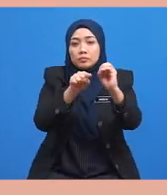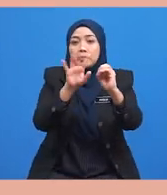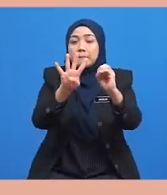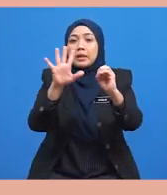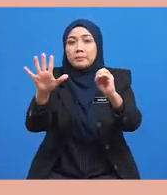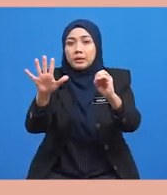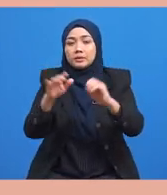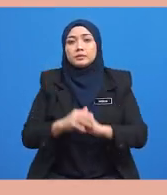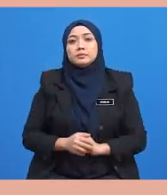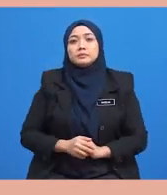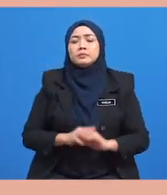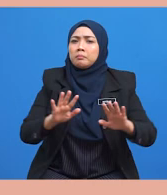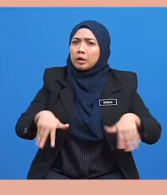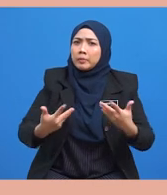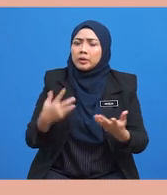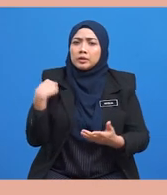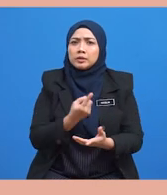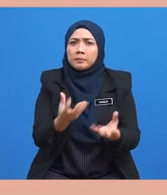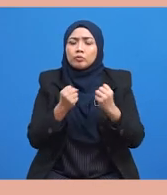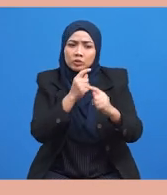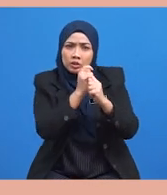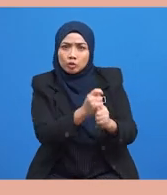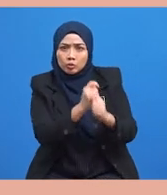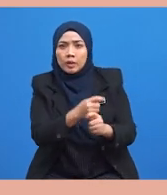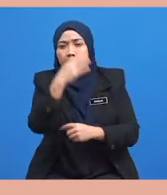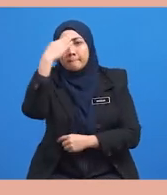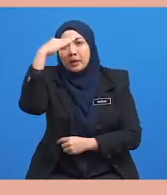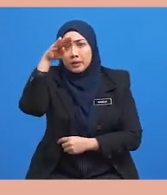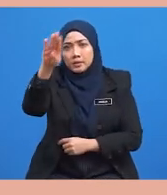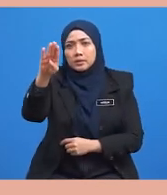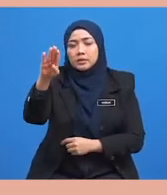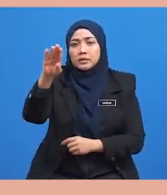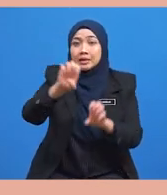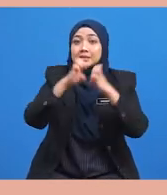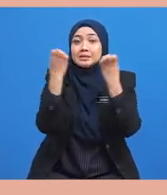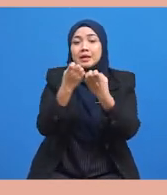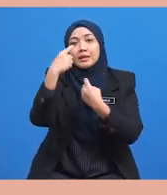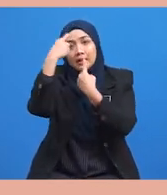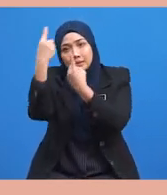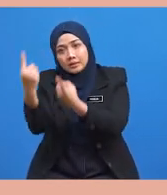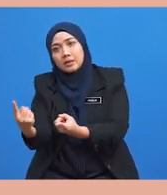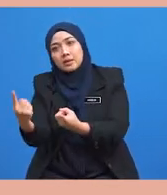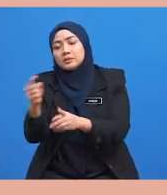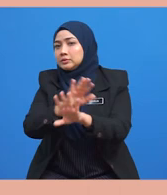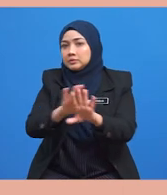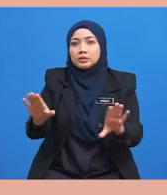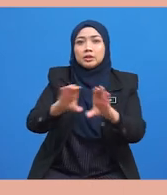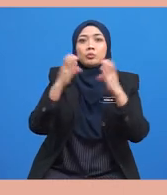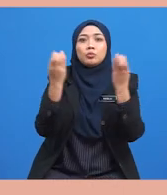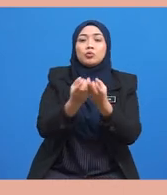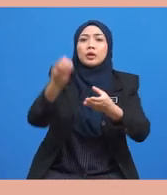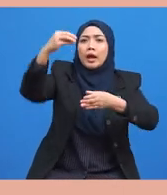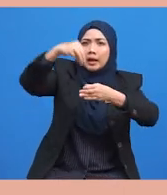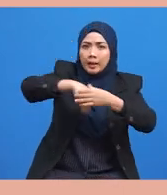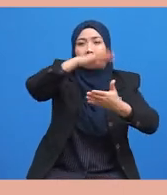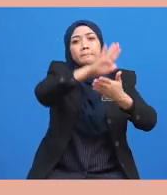Bagaimana pula penentuan julat antara kuartil bagi set data tak terkumpul dalam bentuk jadual? Apabila